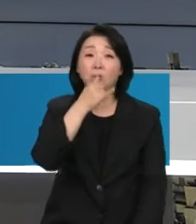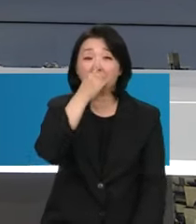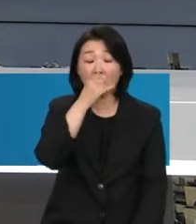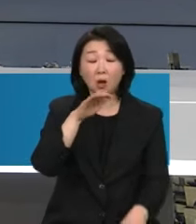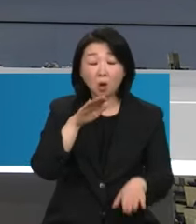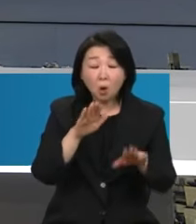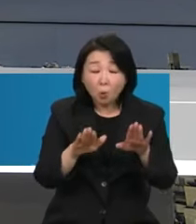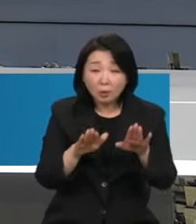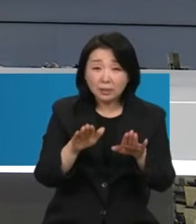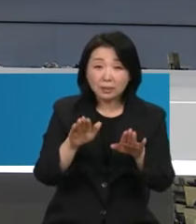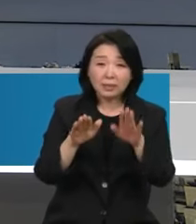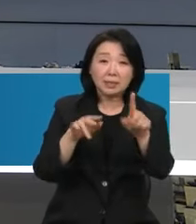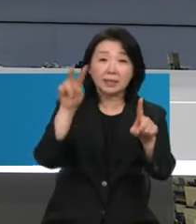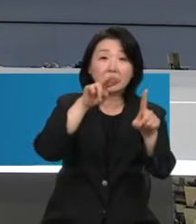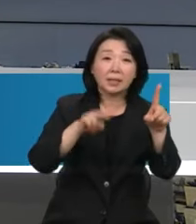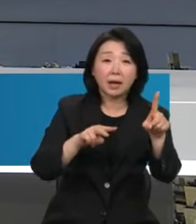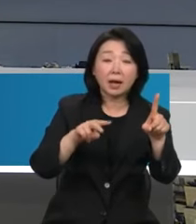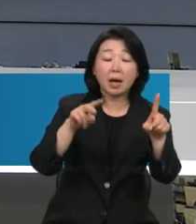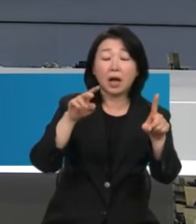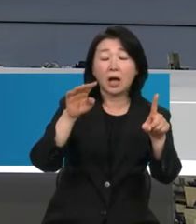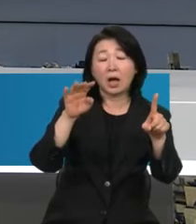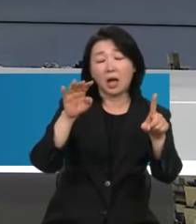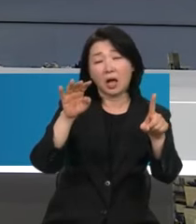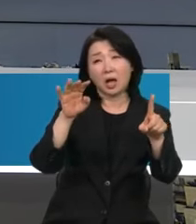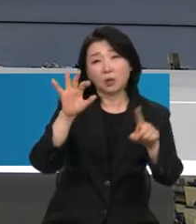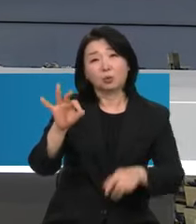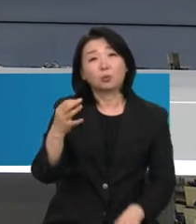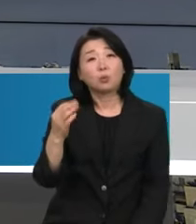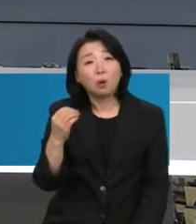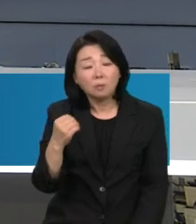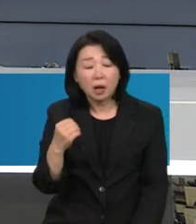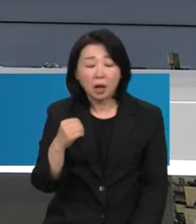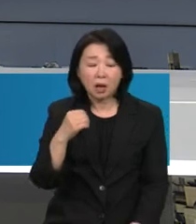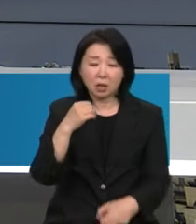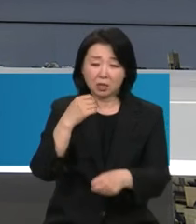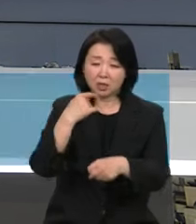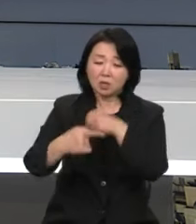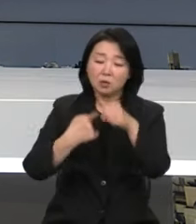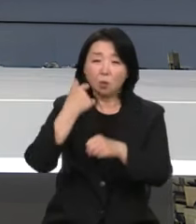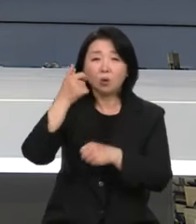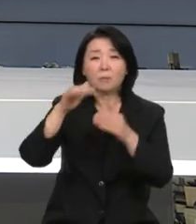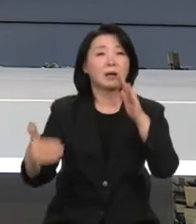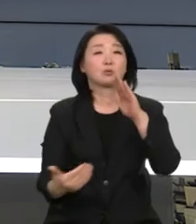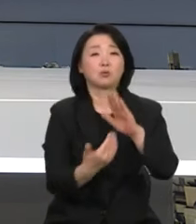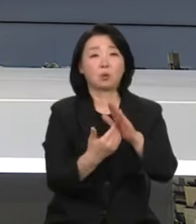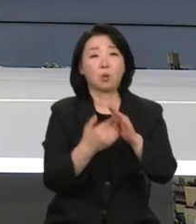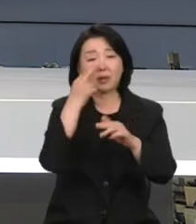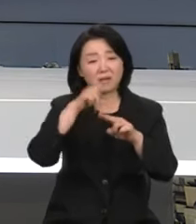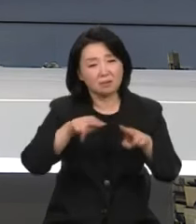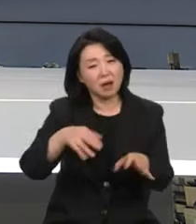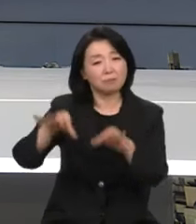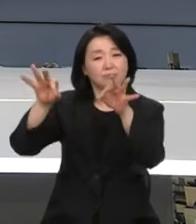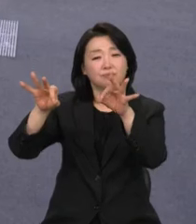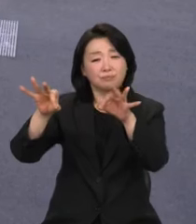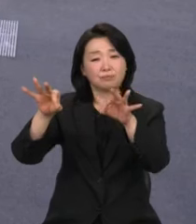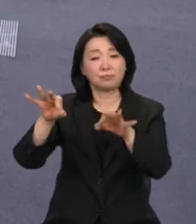환율이 1년 5개월 만에 최고치를 기록했고 기름값 상승에 대한 우려도 커지고 있습니다. 공다솜 기자입니다.